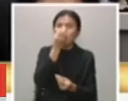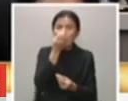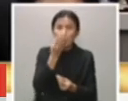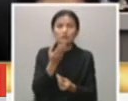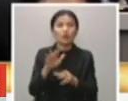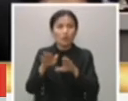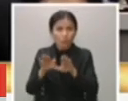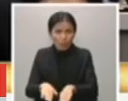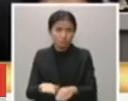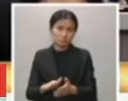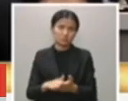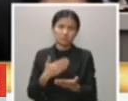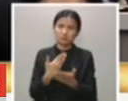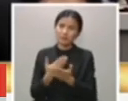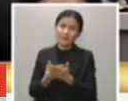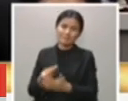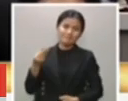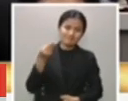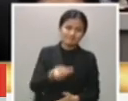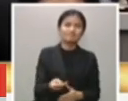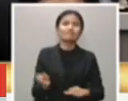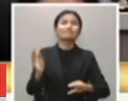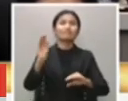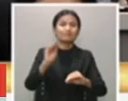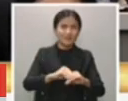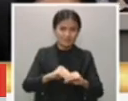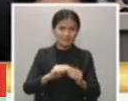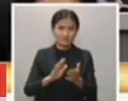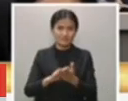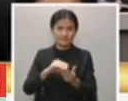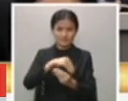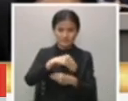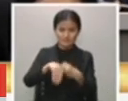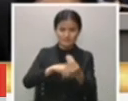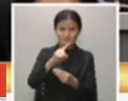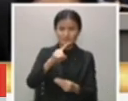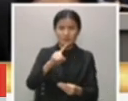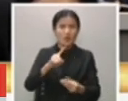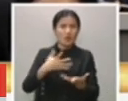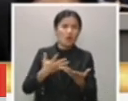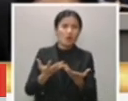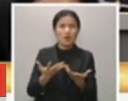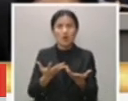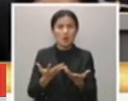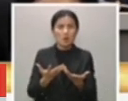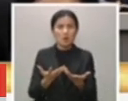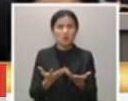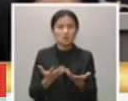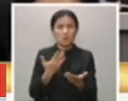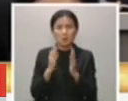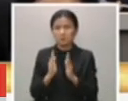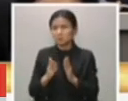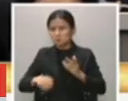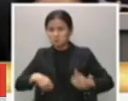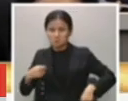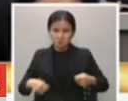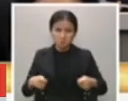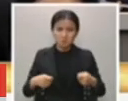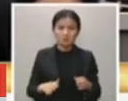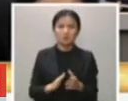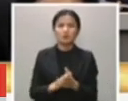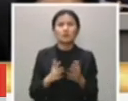บบให้เศรษฐกิจมันเฟื่องฟูขึ้นมาอีกครั้งหนึ่งจะเห็นได้ว่าทั้งเงินเฟ้อแล้วก็ดอกเบี้ยเนี่ยเ